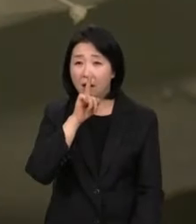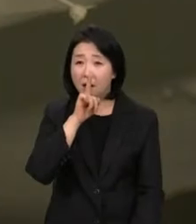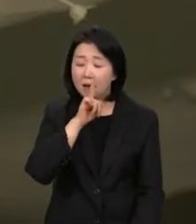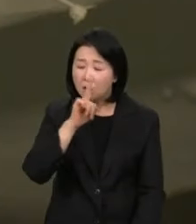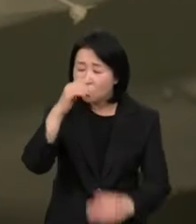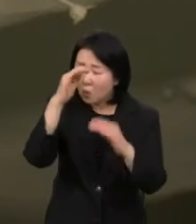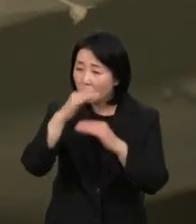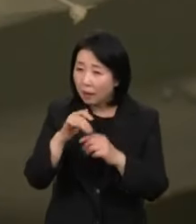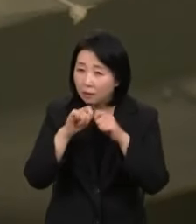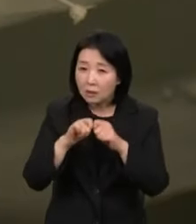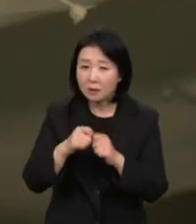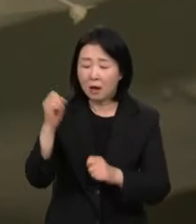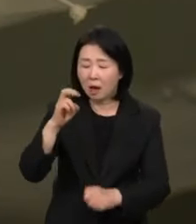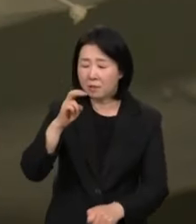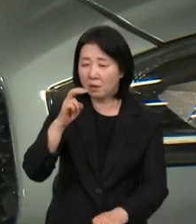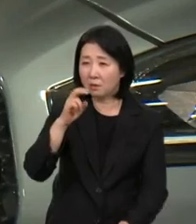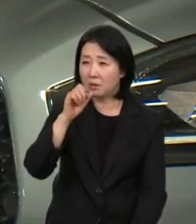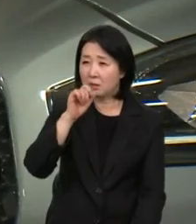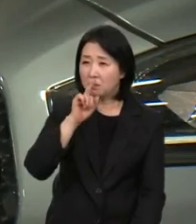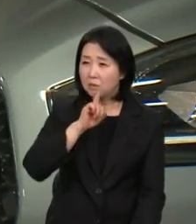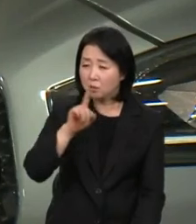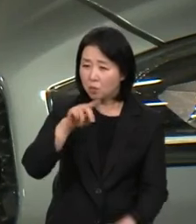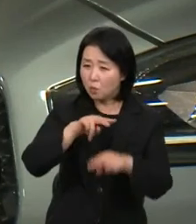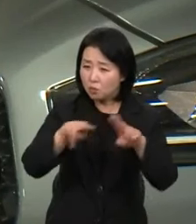자세했는데 갑자기 취하한 걸 이상하게 여긴